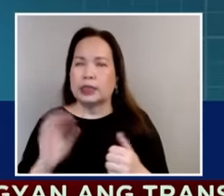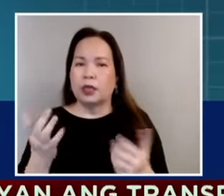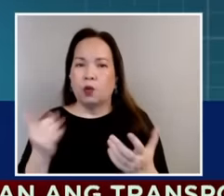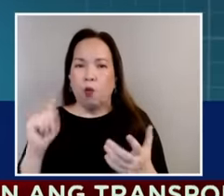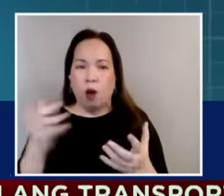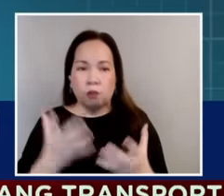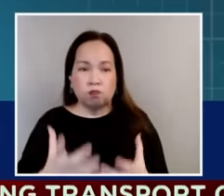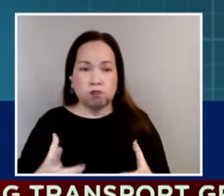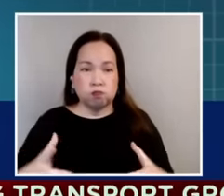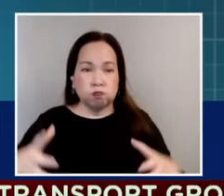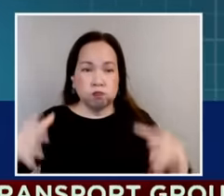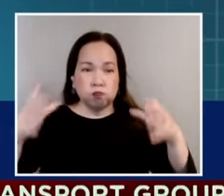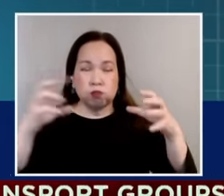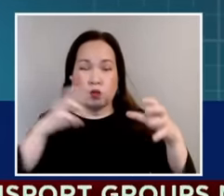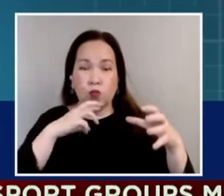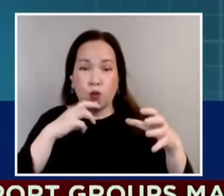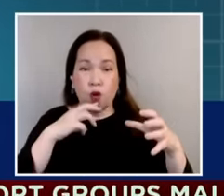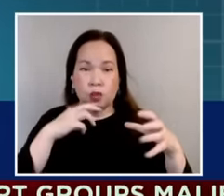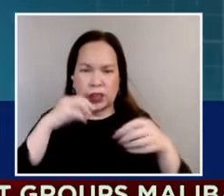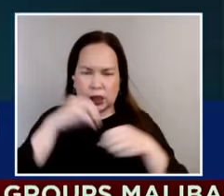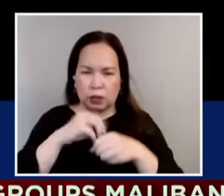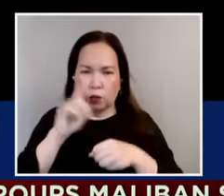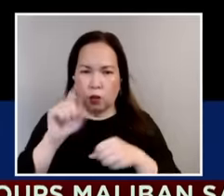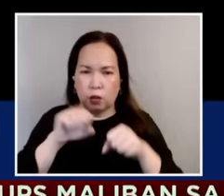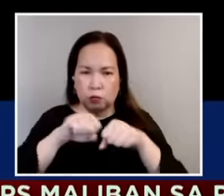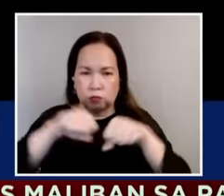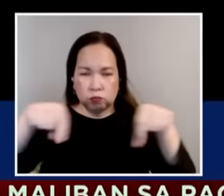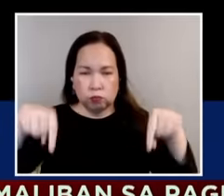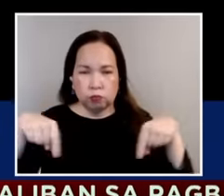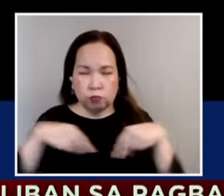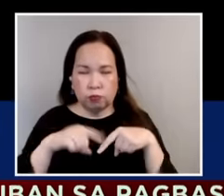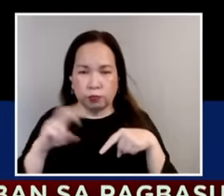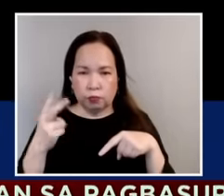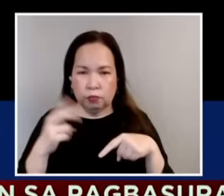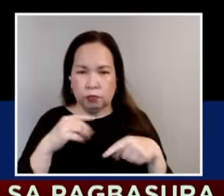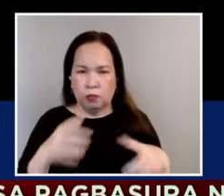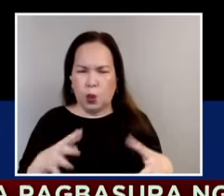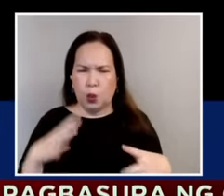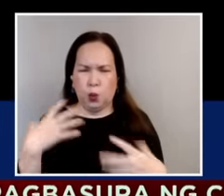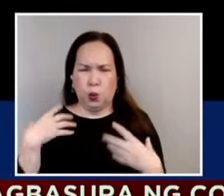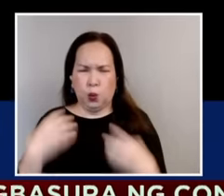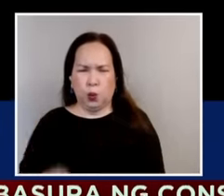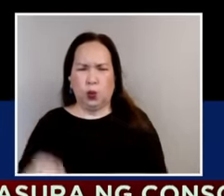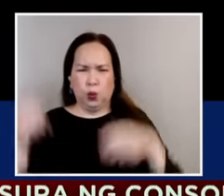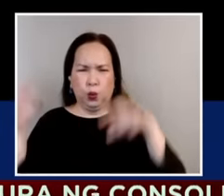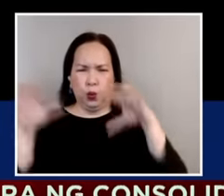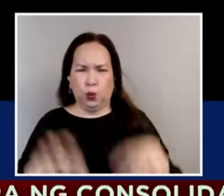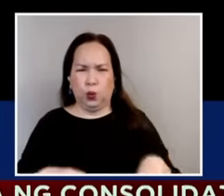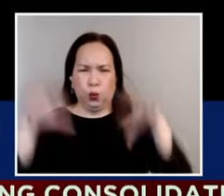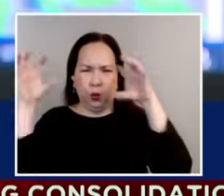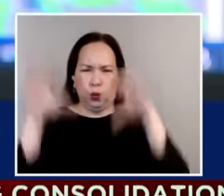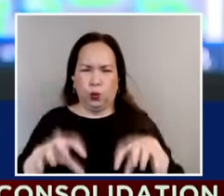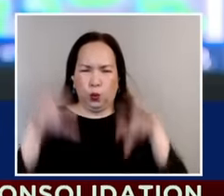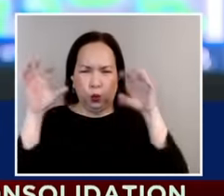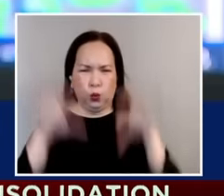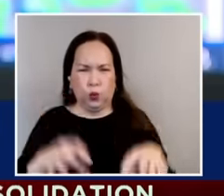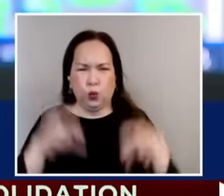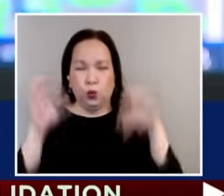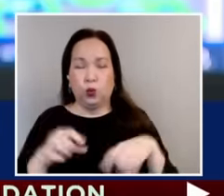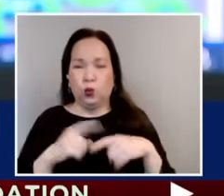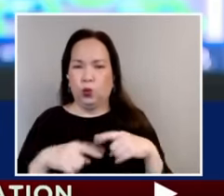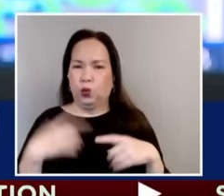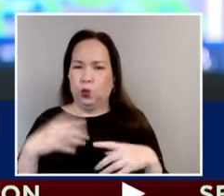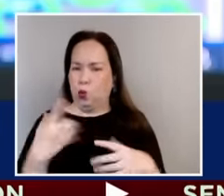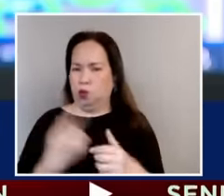sa kada isang metro kwadrado na lalagyan. Record-breaking ang dami ng ulang ito. Nung bumaha dito sa